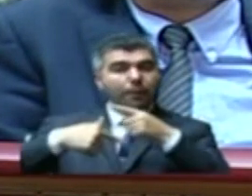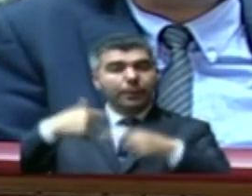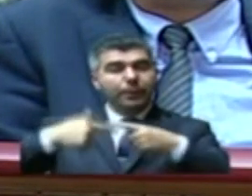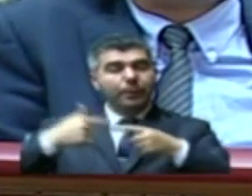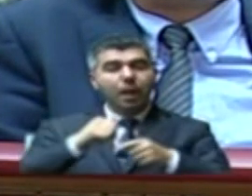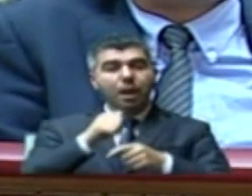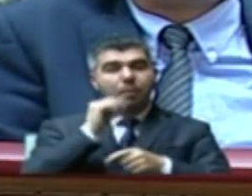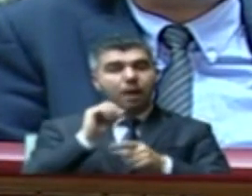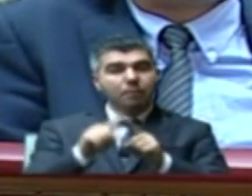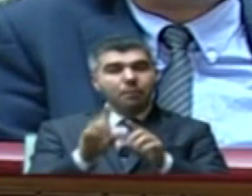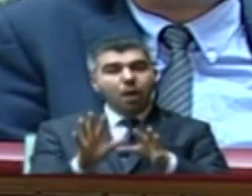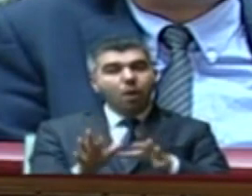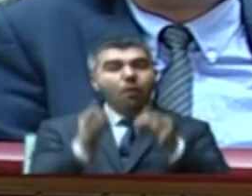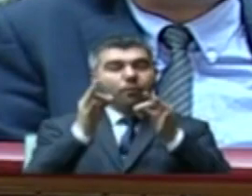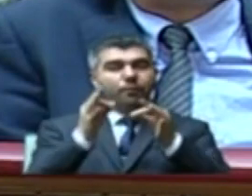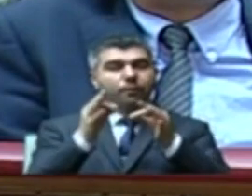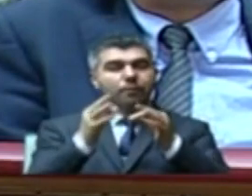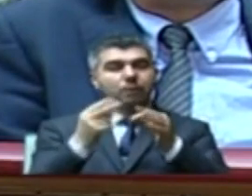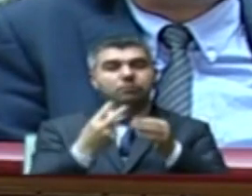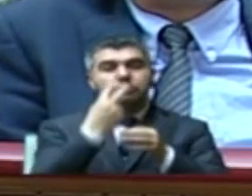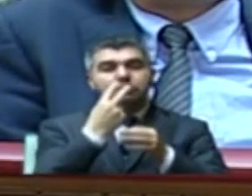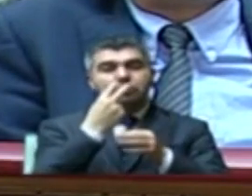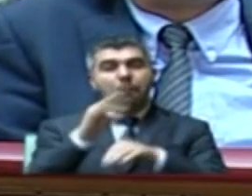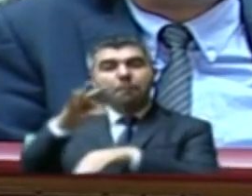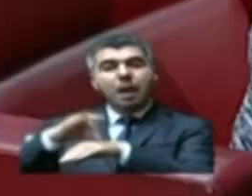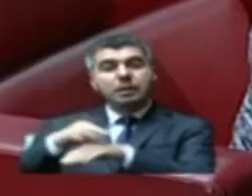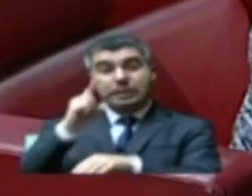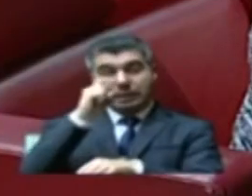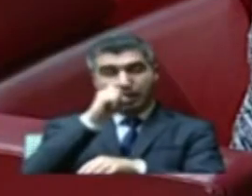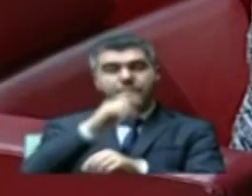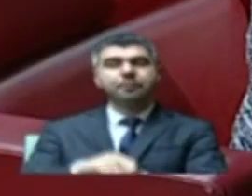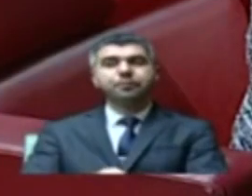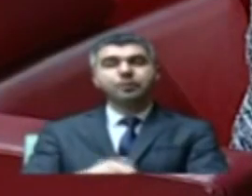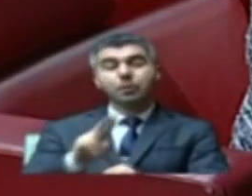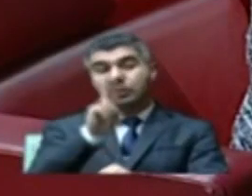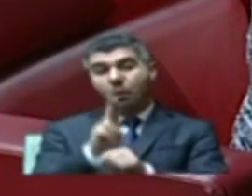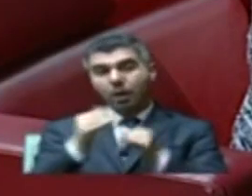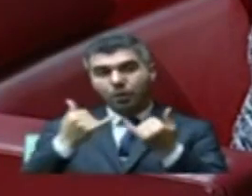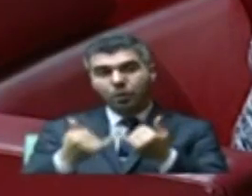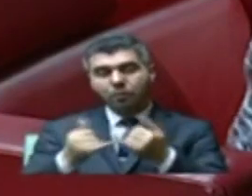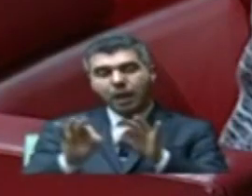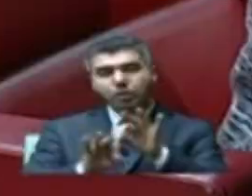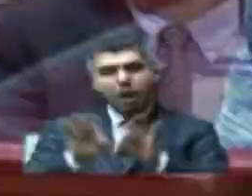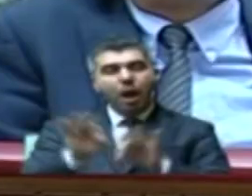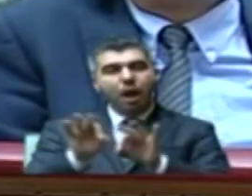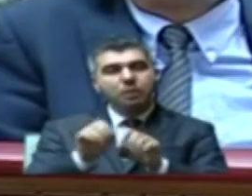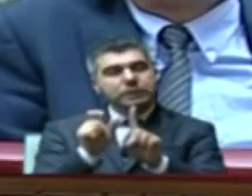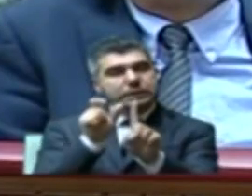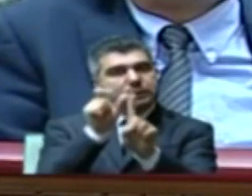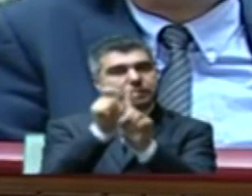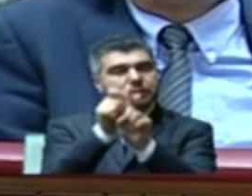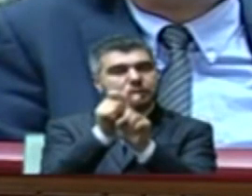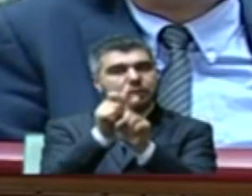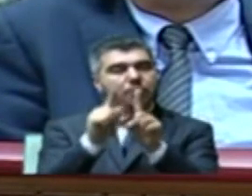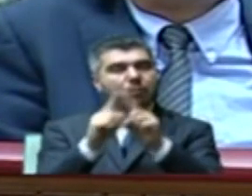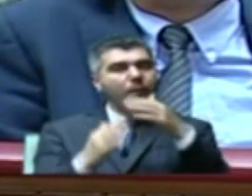والصلباء والسائلة. سؤالنا اليوم السيدة كاتبة الدولة هو عن الإجراءات المتخذة من أجل